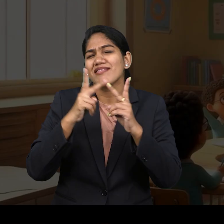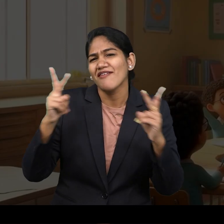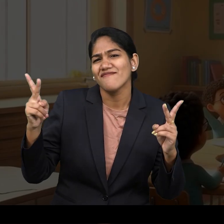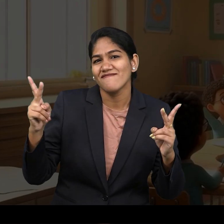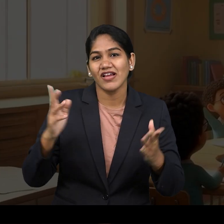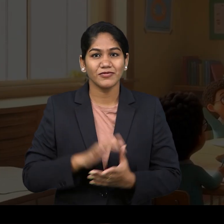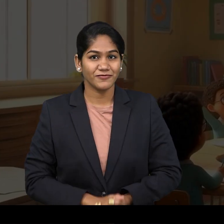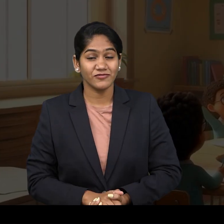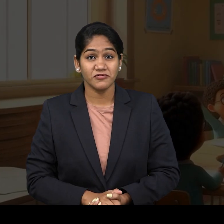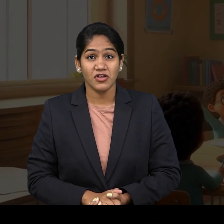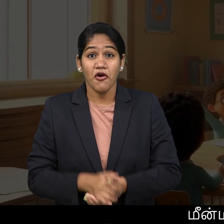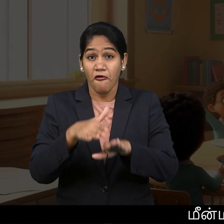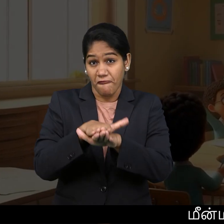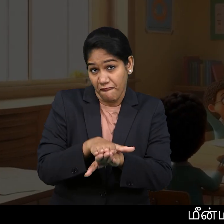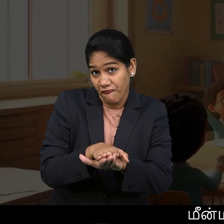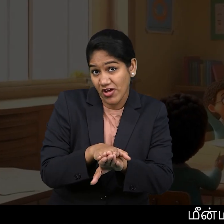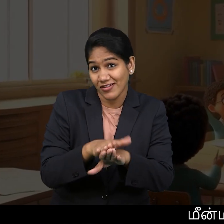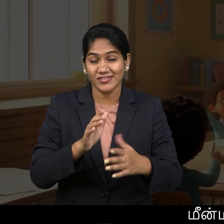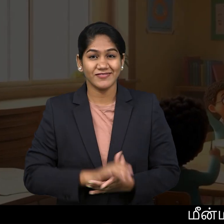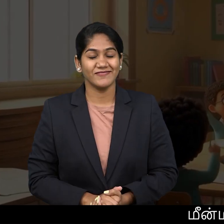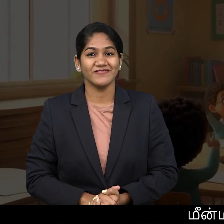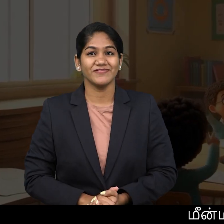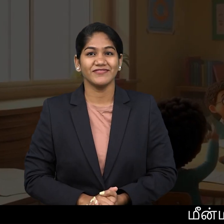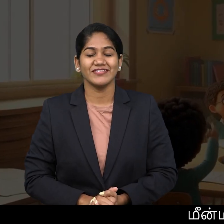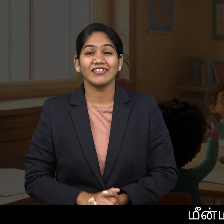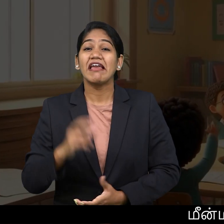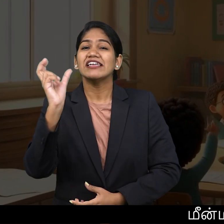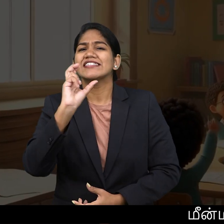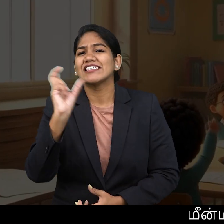மீன் மற்றும் முட்டை ஆகியவை